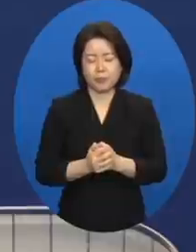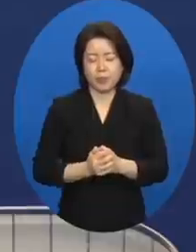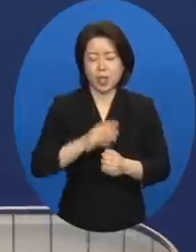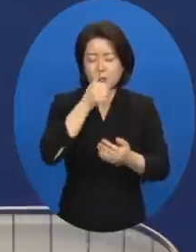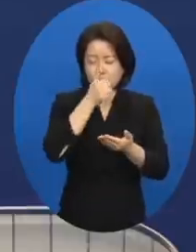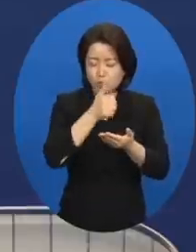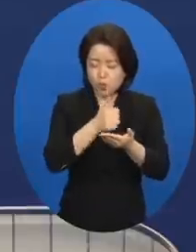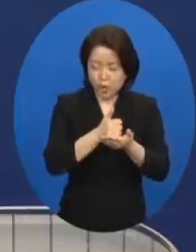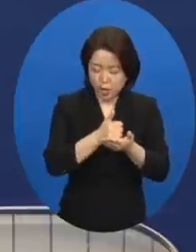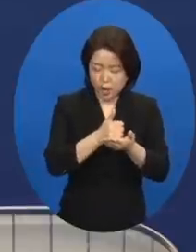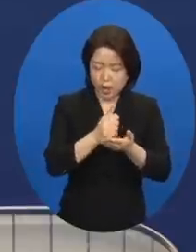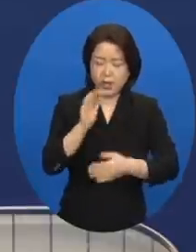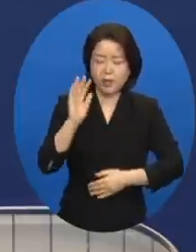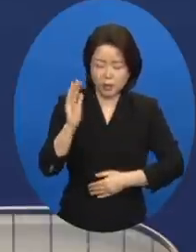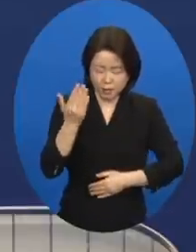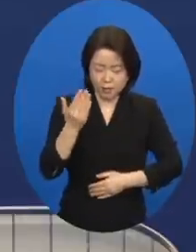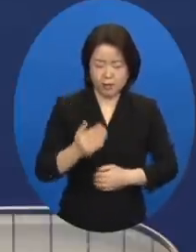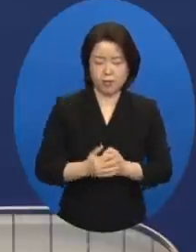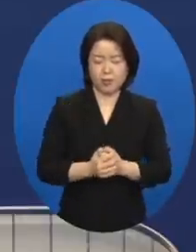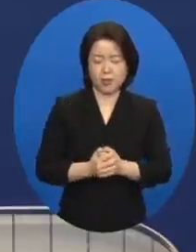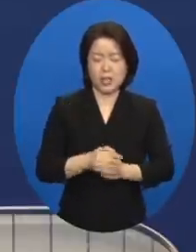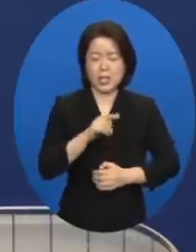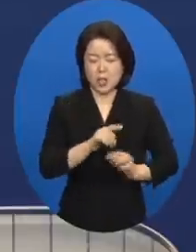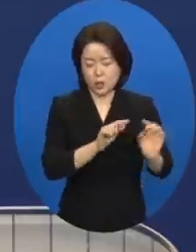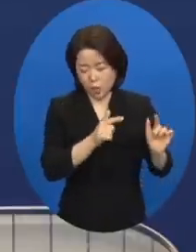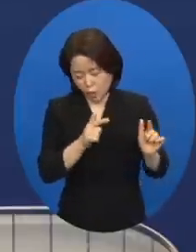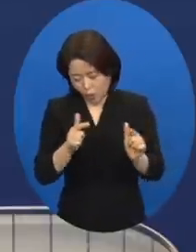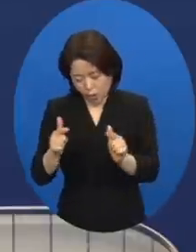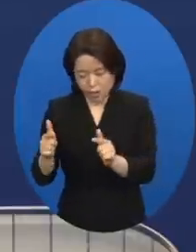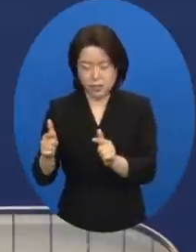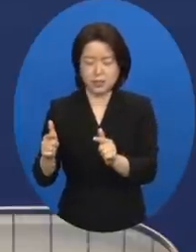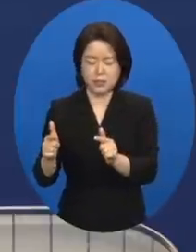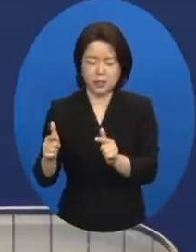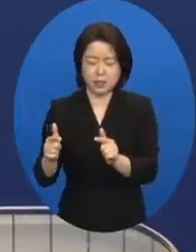죄됨 이런 것들이